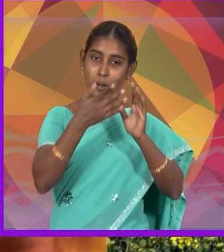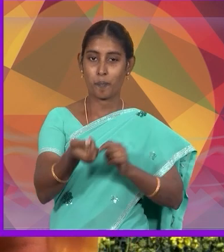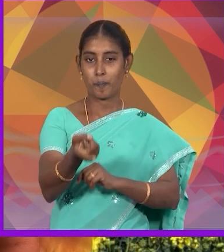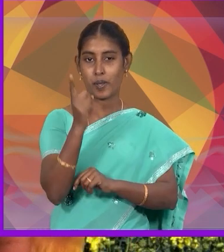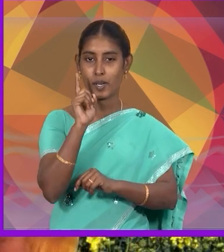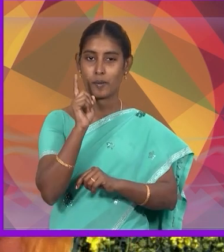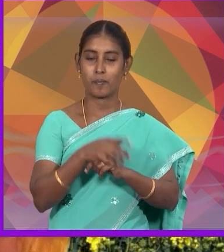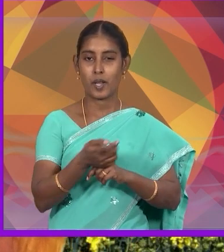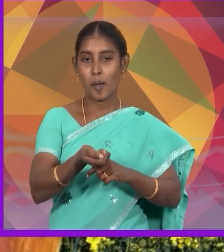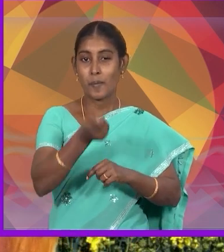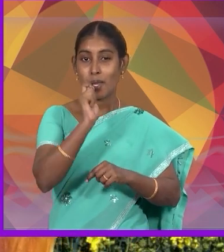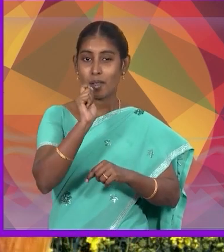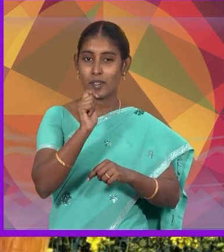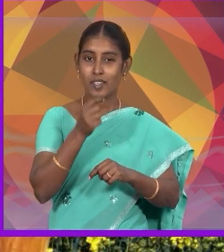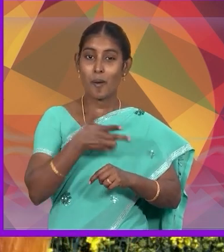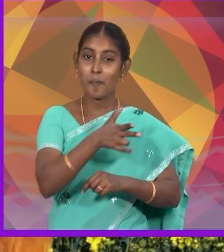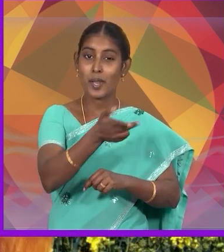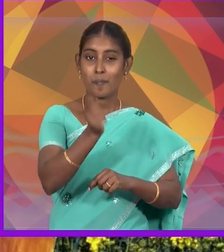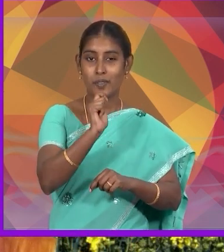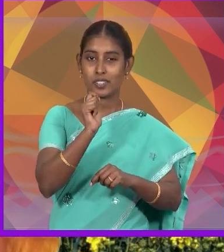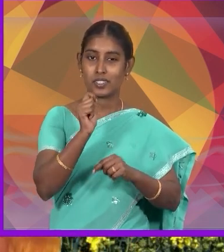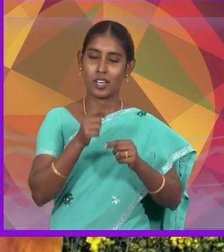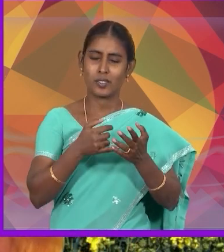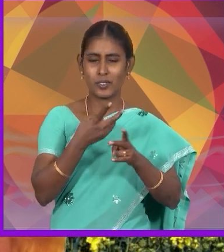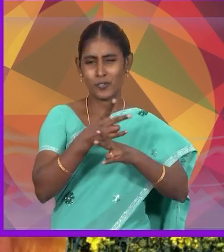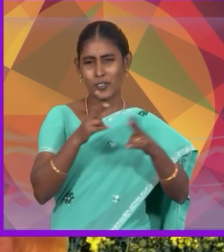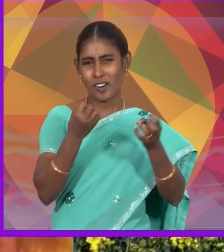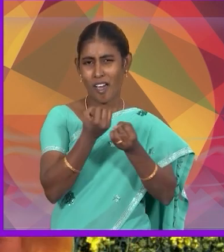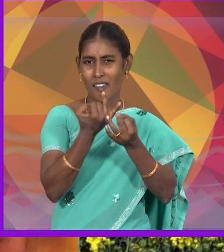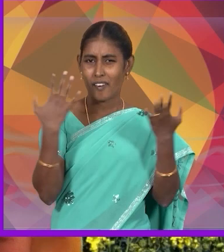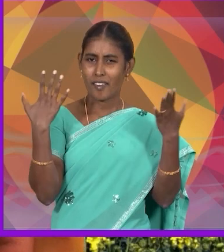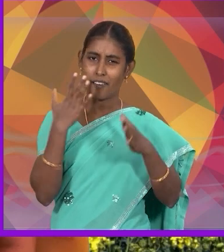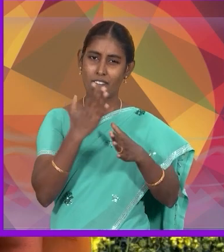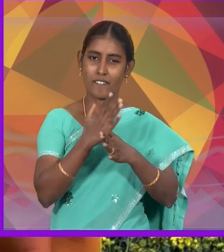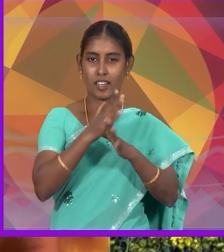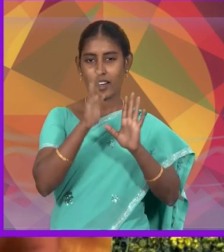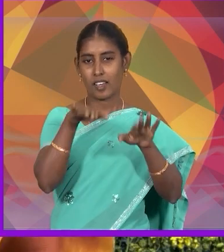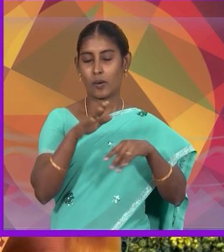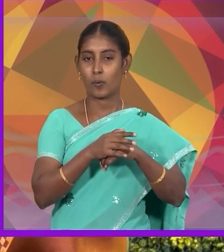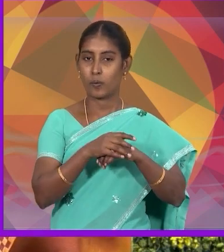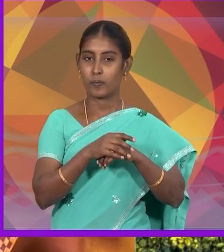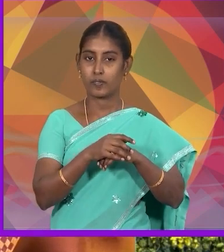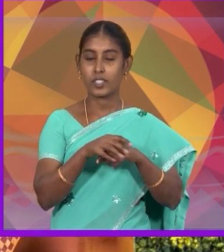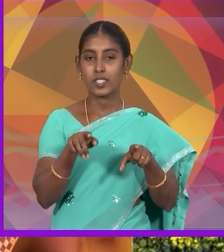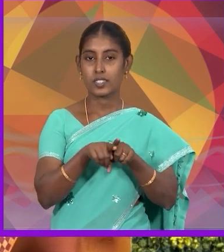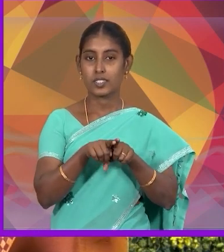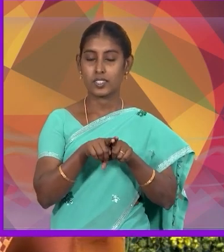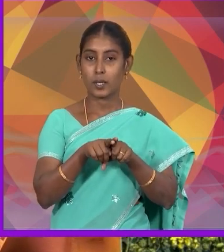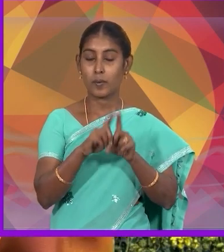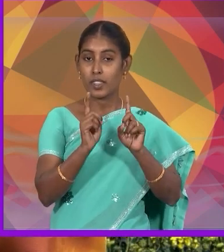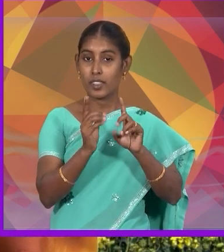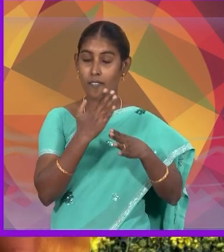பிடித்தல், எந்திர பாகங்கள் செய்தல், நெசவு தொழில், சுரங்க தொழில் அப்படின்னு நிறைய தொழில்கள் உள்ளன. இந்த தொழில்களுக்கெல்லாம்